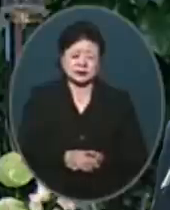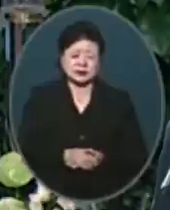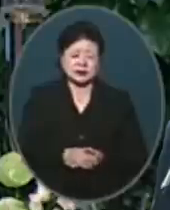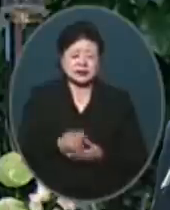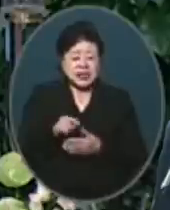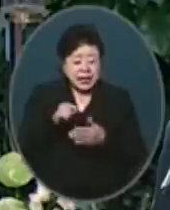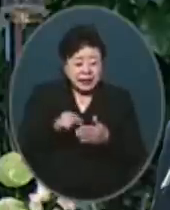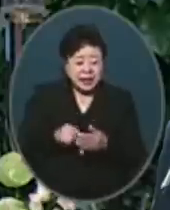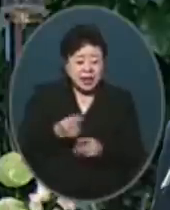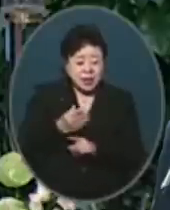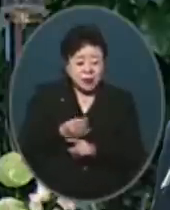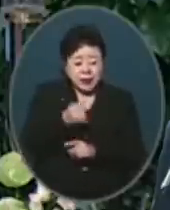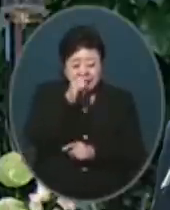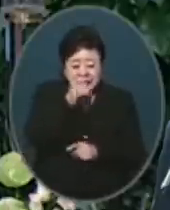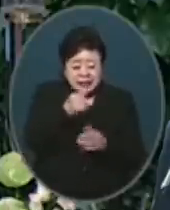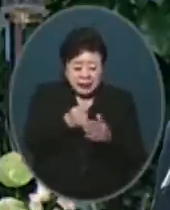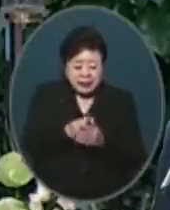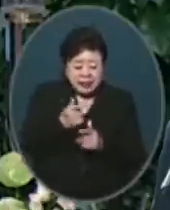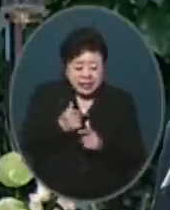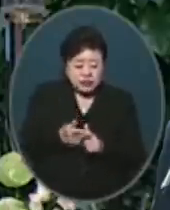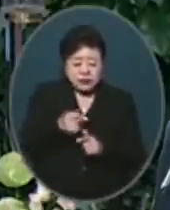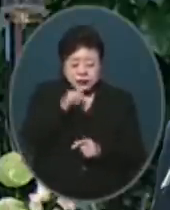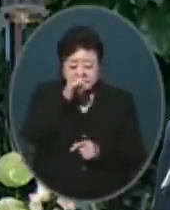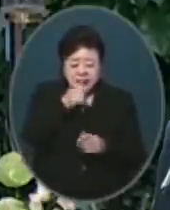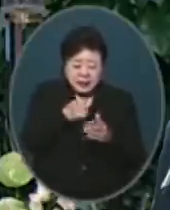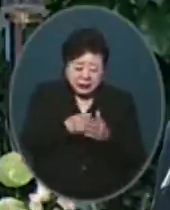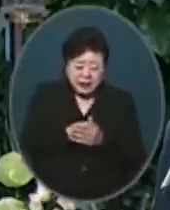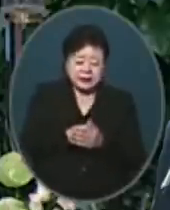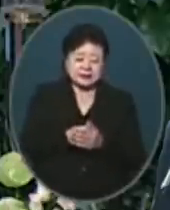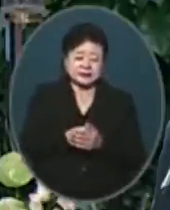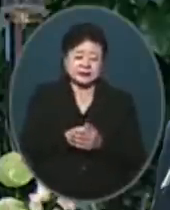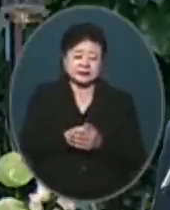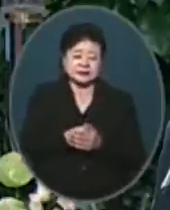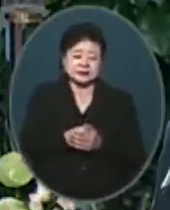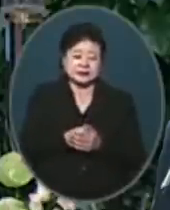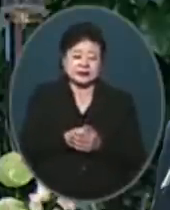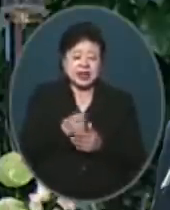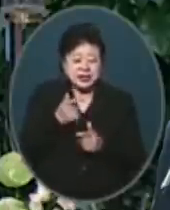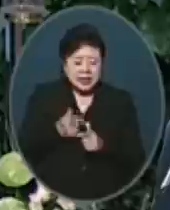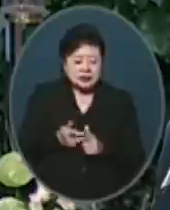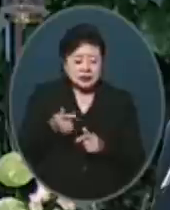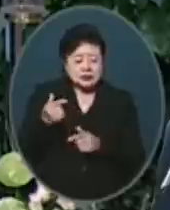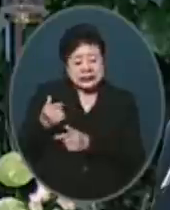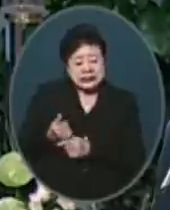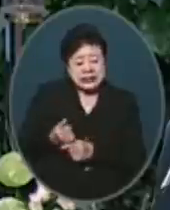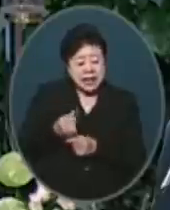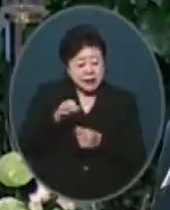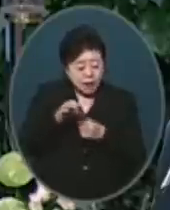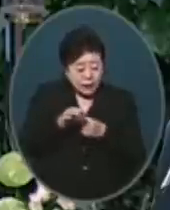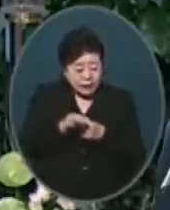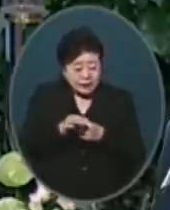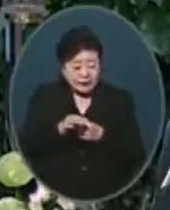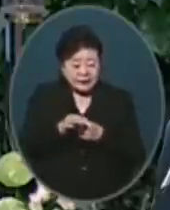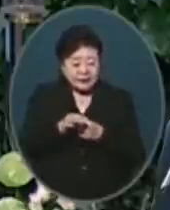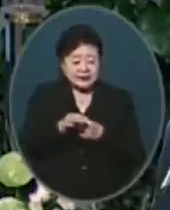질그릇 안에 보배인 예수님이 와 계심으로 예수님께 의지하면